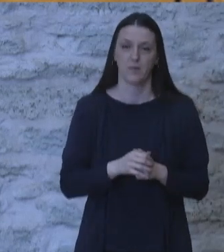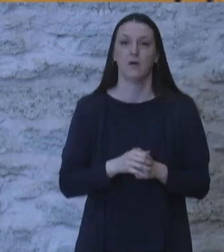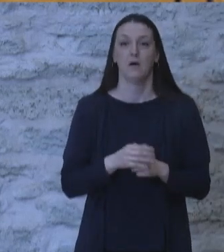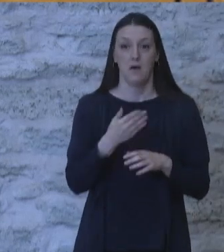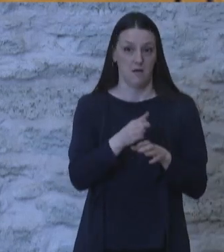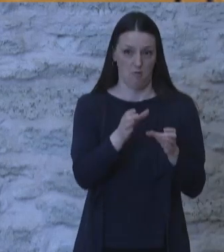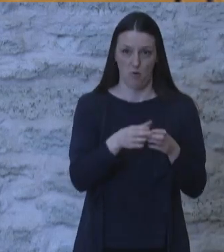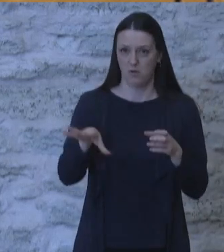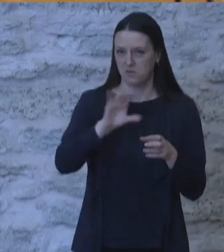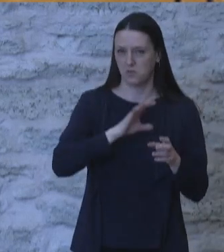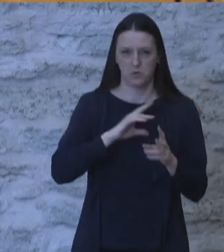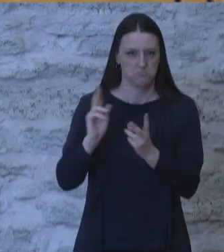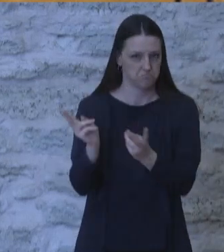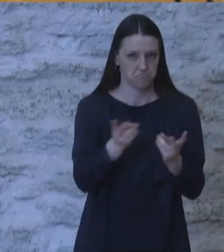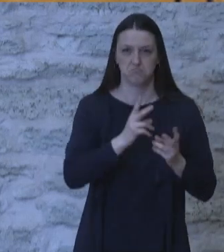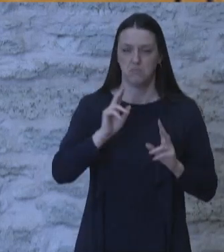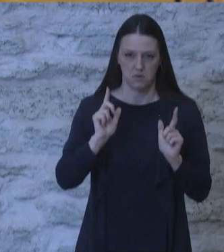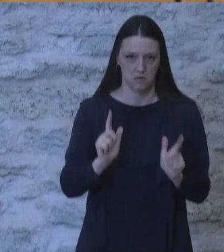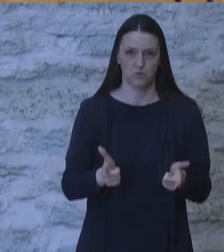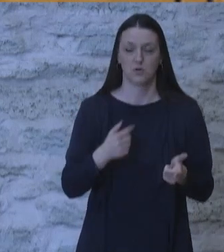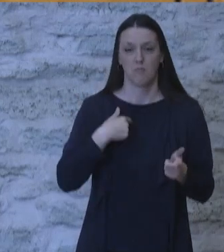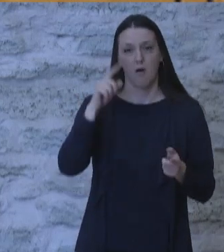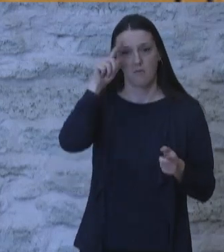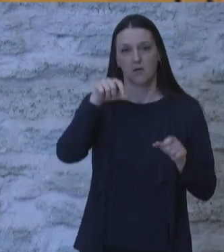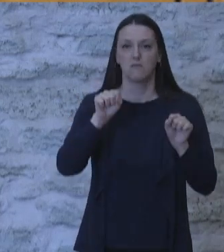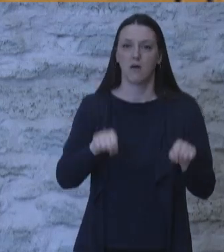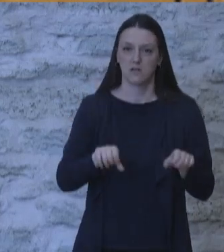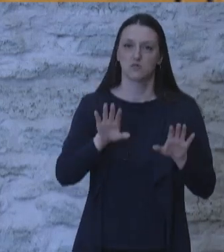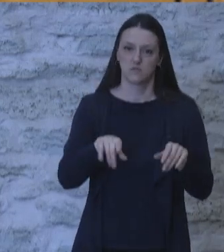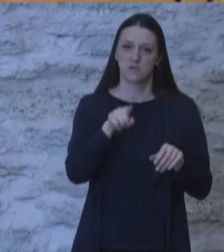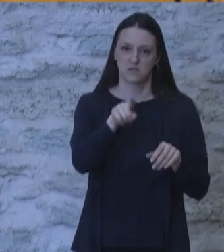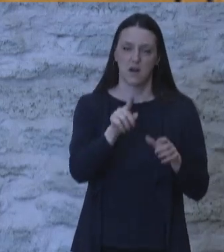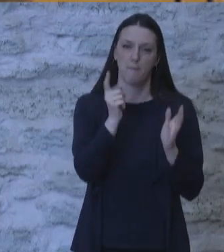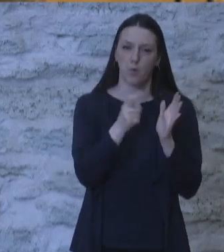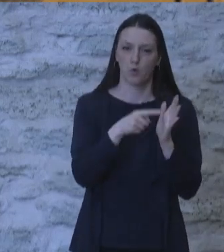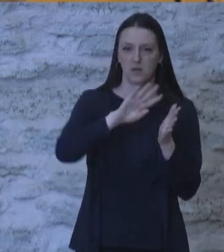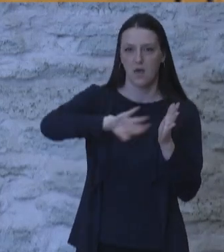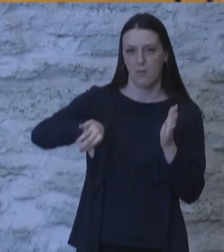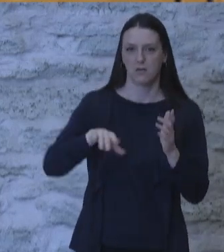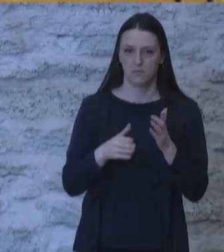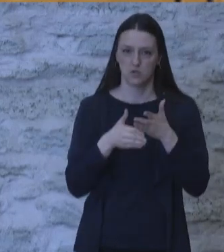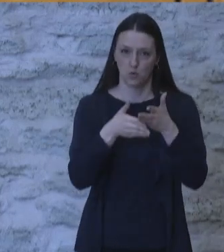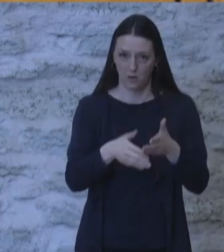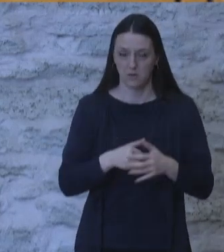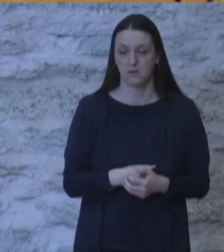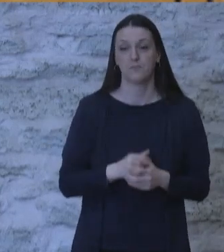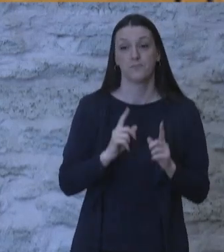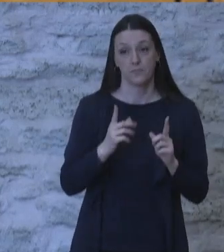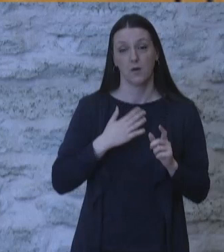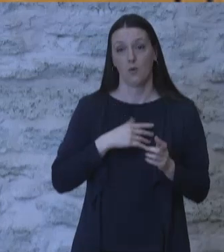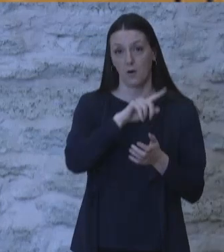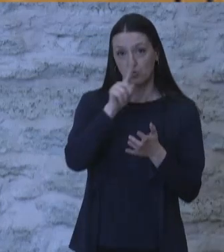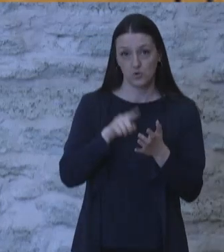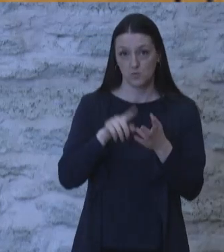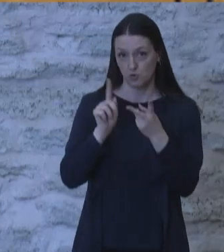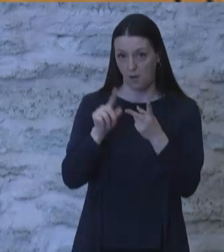et ma arvan ka, et valitsus võiks ka selle punkti välja võtmiste toetada. Aga minu küsimus puhutab teist teemat ja kõigemalt ma